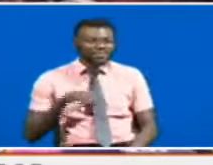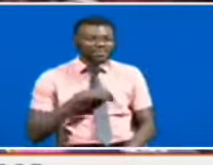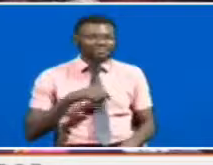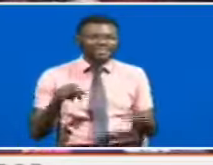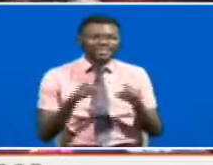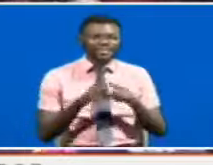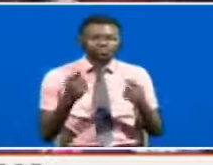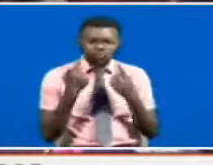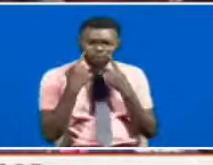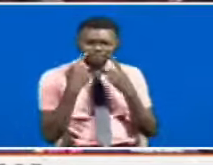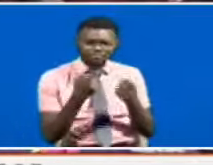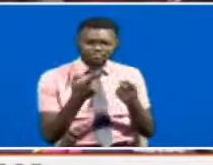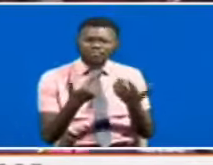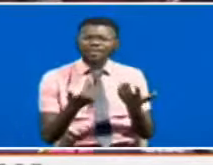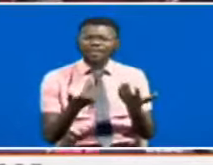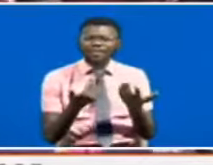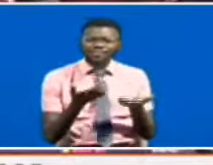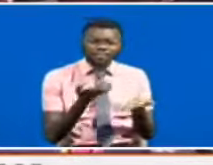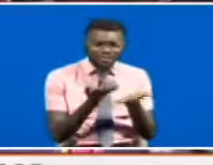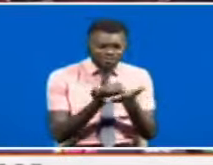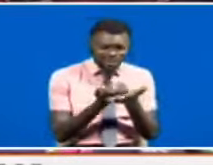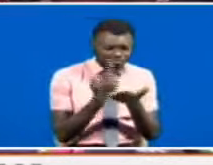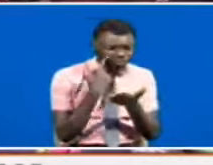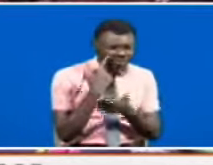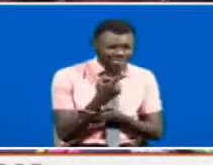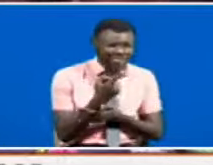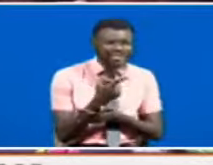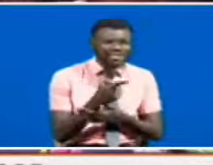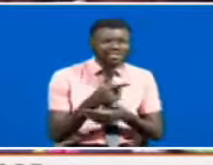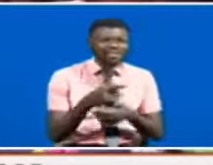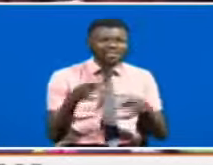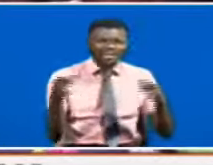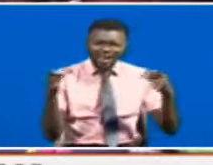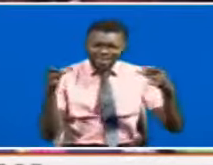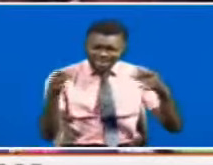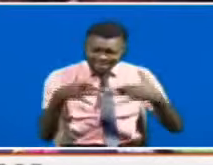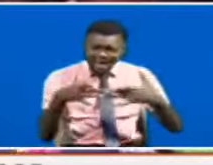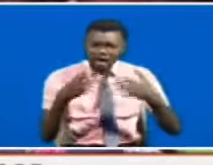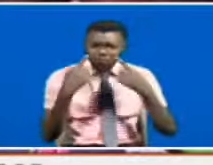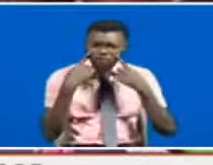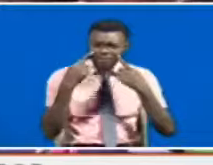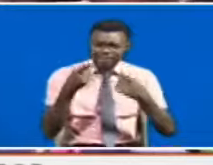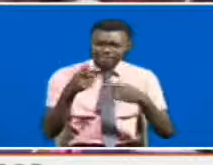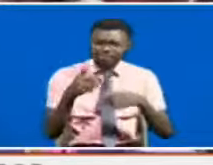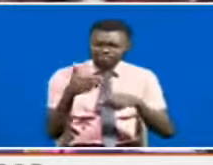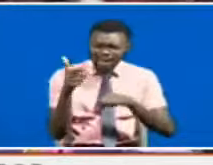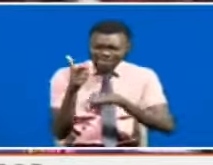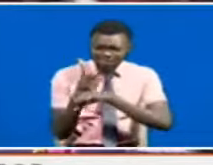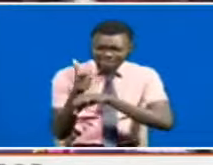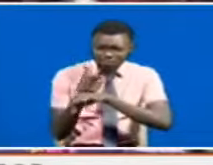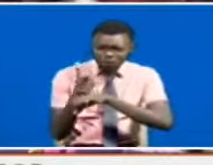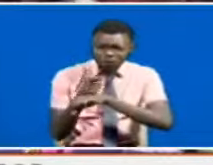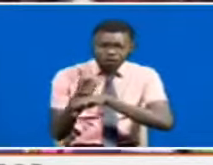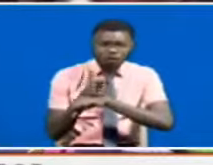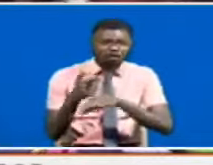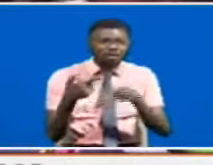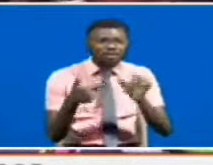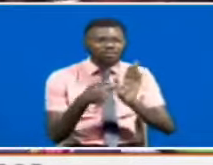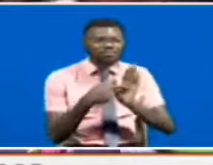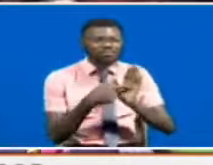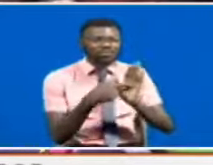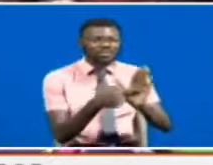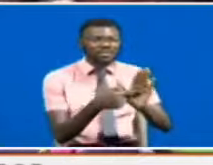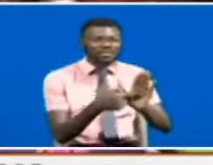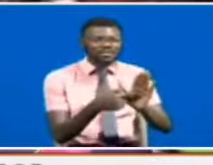na hizo spent cartridges inaonekana vizuri kabisa, ukiangalia kwa hizo cartridges vizuri kabisa, inaonesha vizuri kabisa kwamba